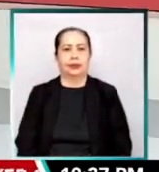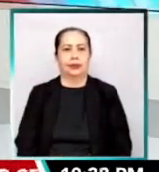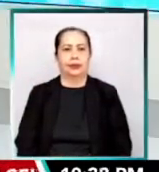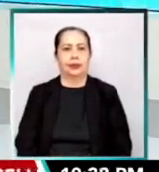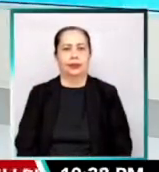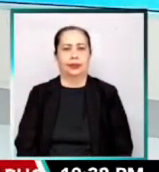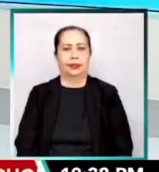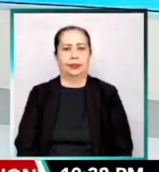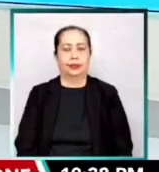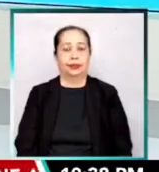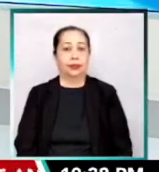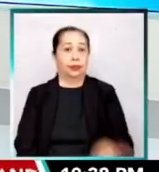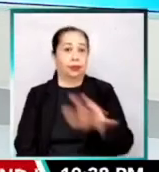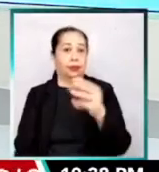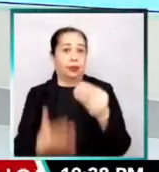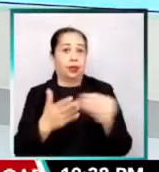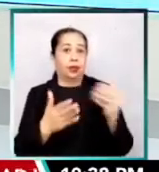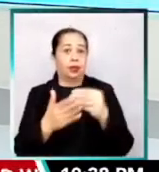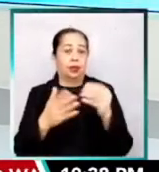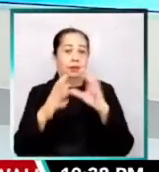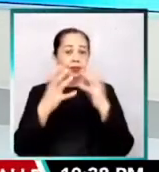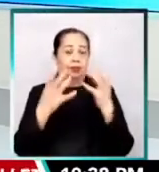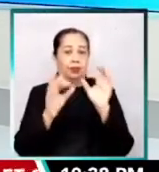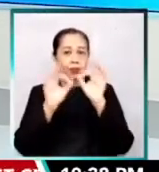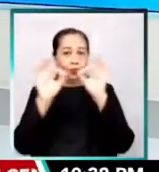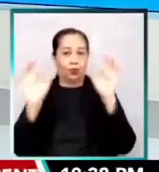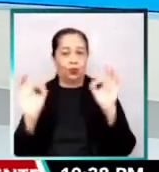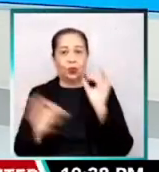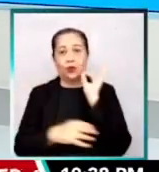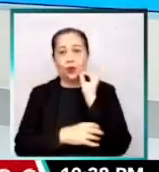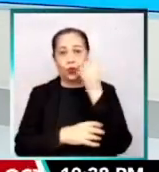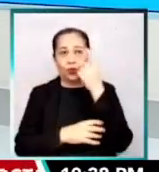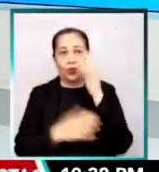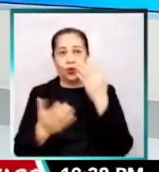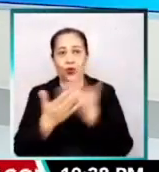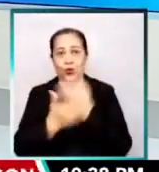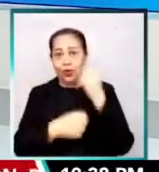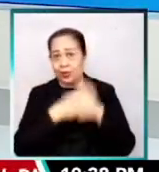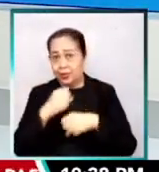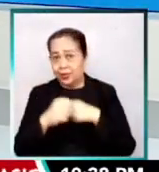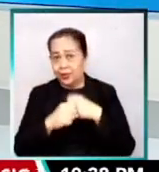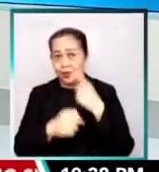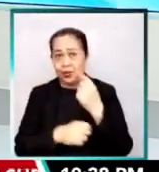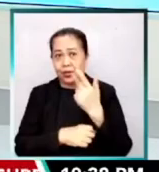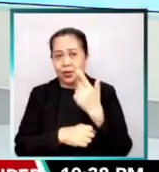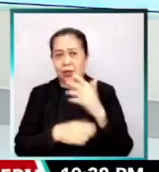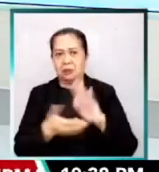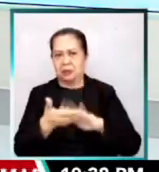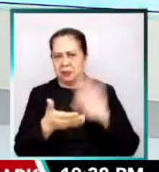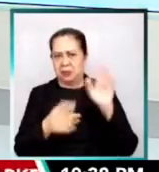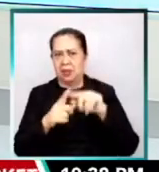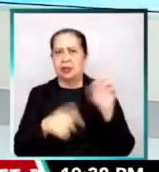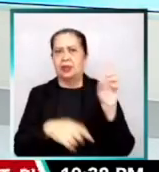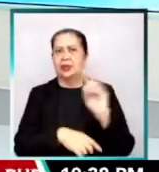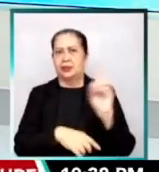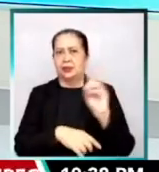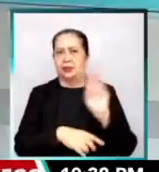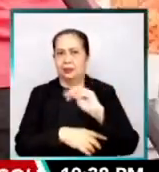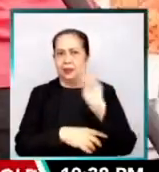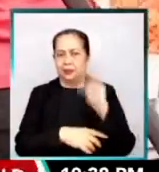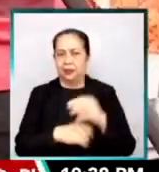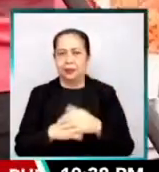Sa mga bibili ng mga bilog na prutas para sa salubong sa 2023, nagmahal ang mga yan sa Divisoria, Maynila. Gaya